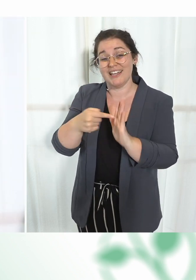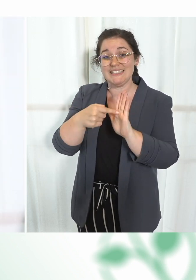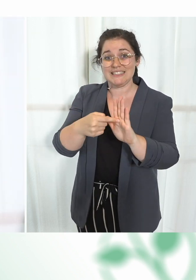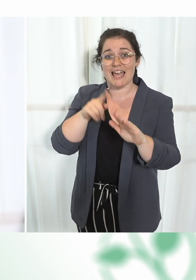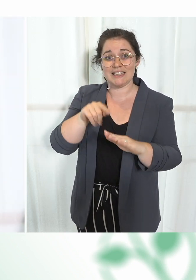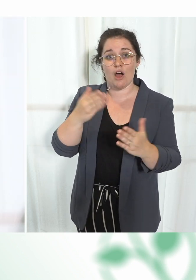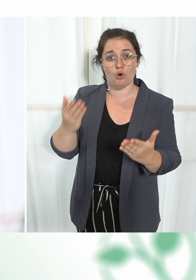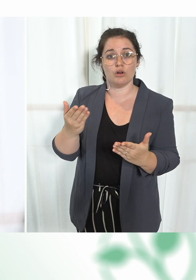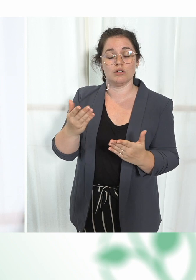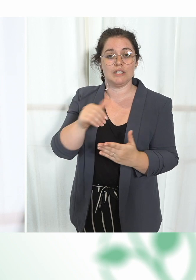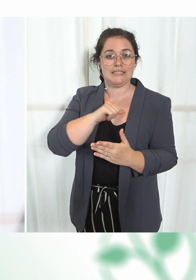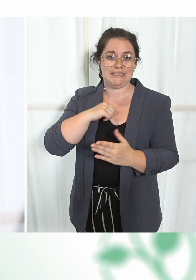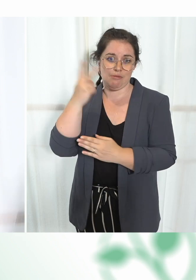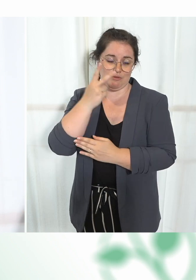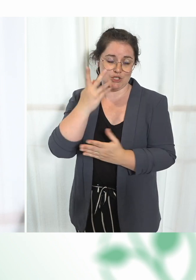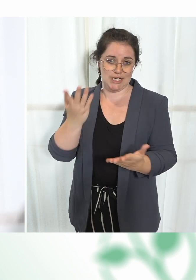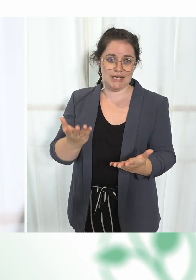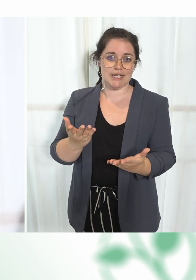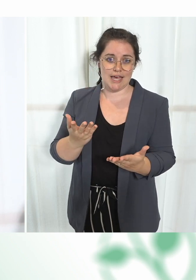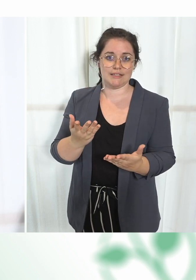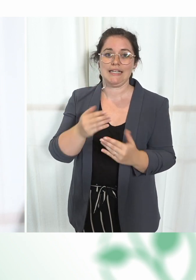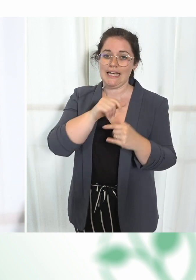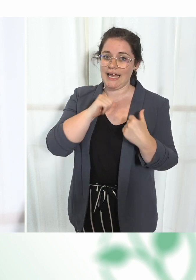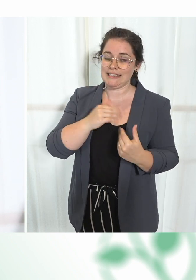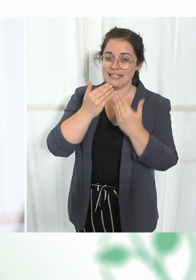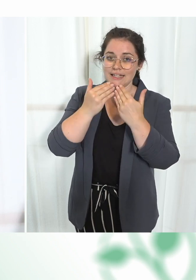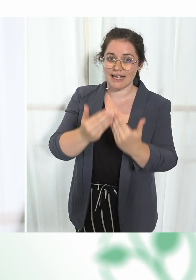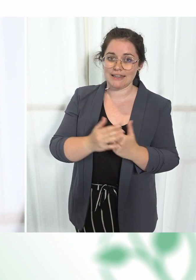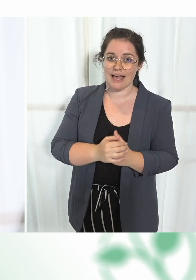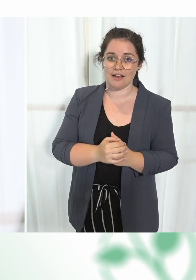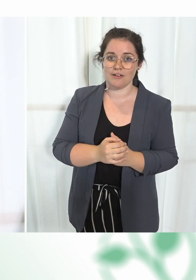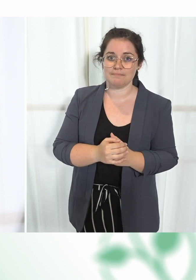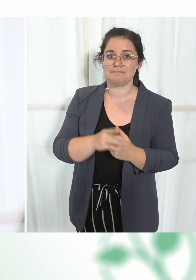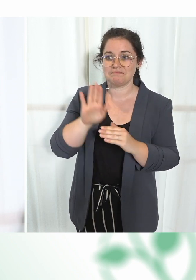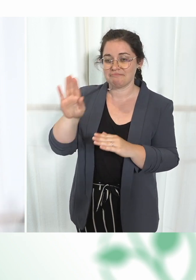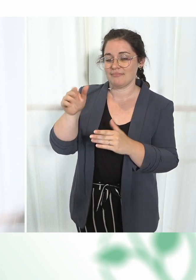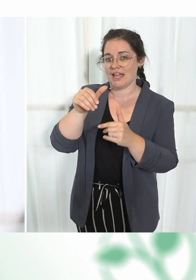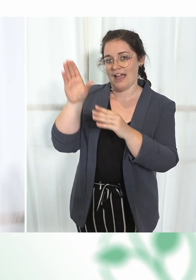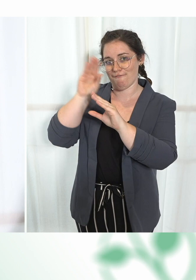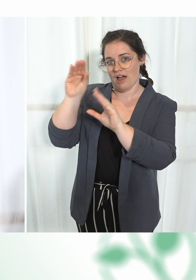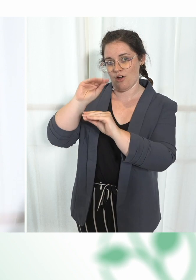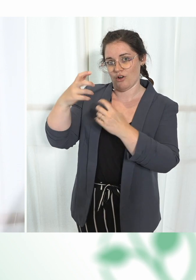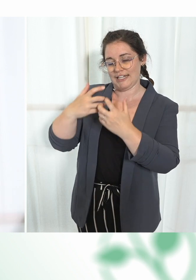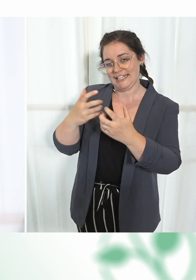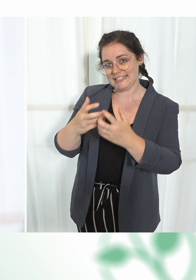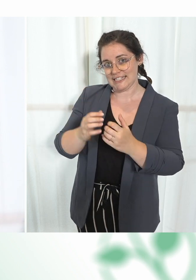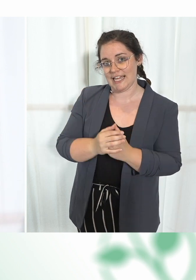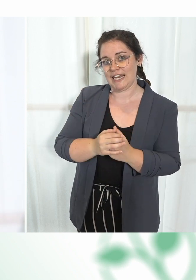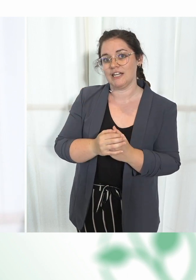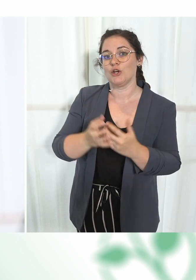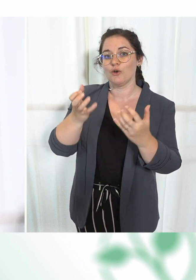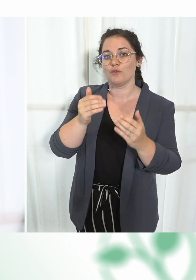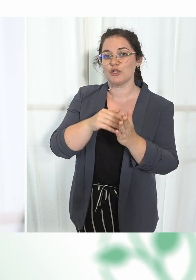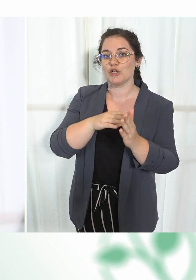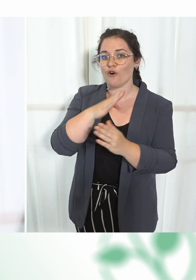auch diese Selbstverständlichkeit. Herzlichen Dank dafür, dass Sie aus Ihren Erfahrungen mit uns geteilt haben und wünsche natürlich